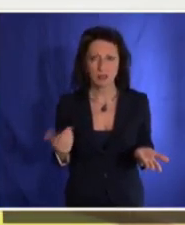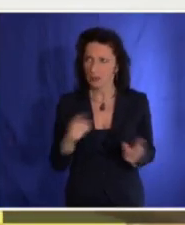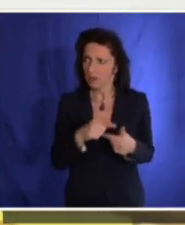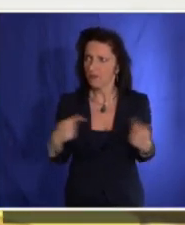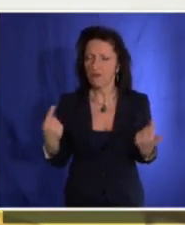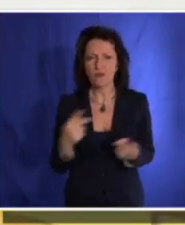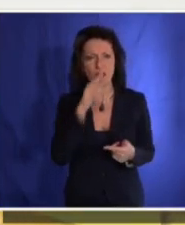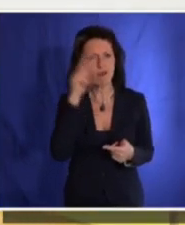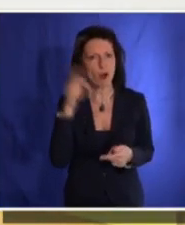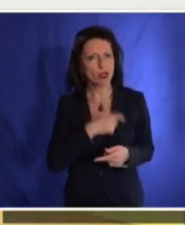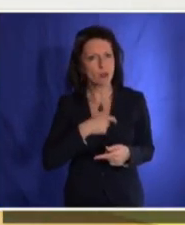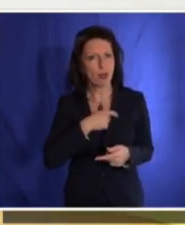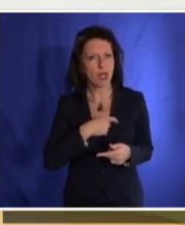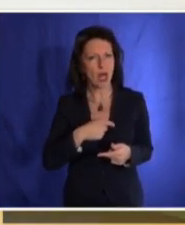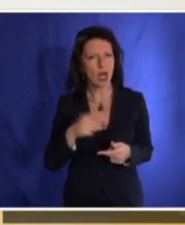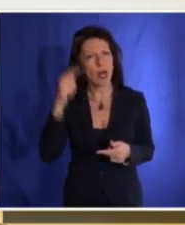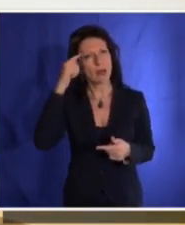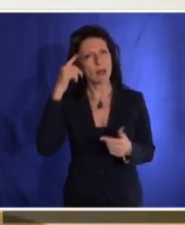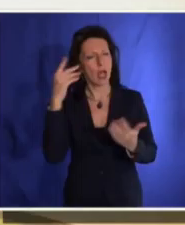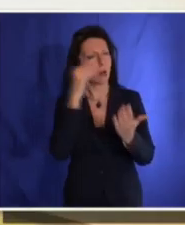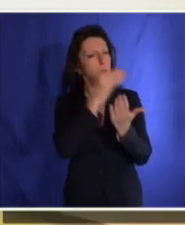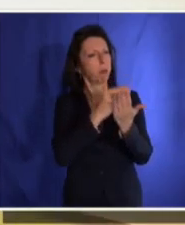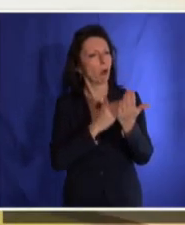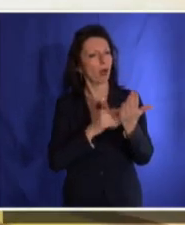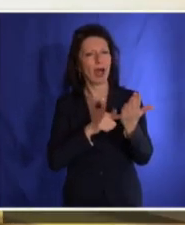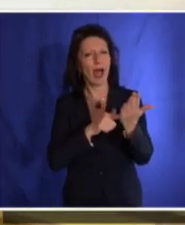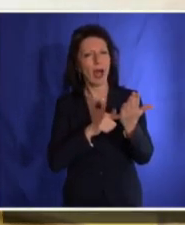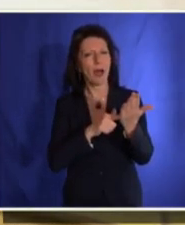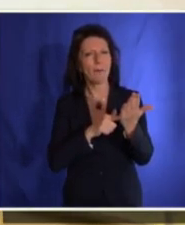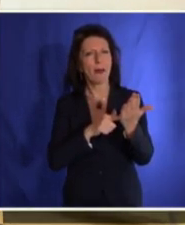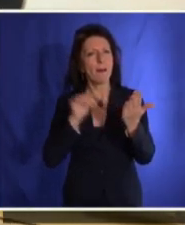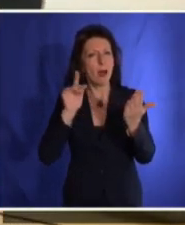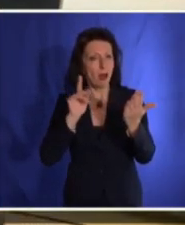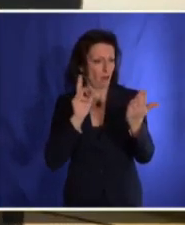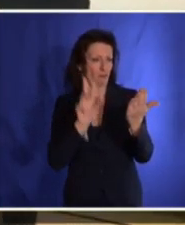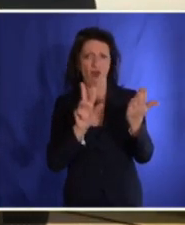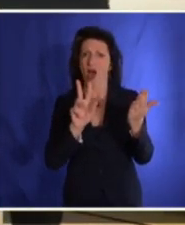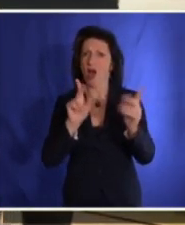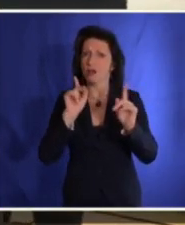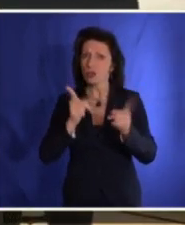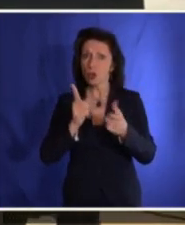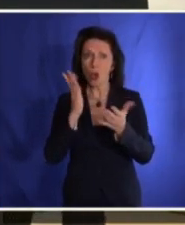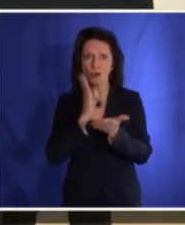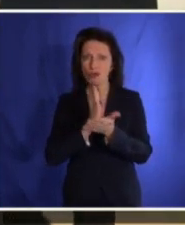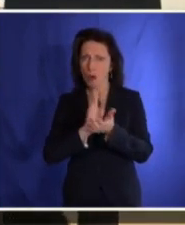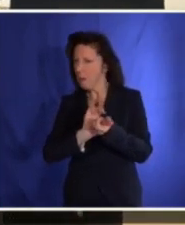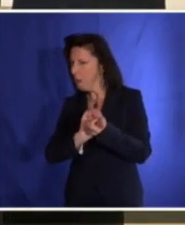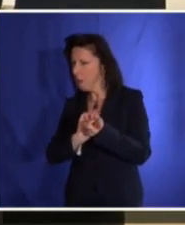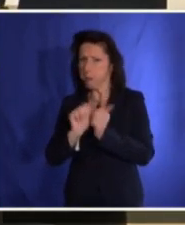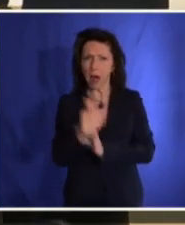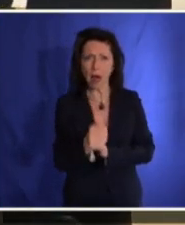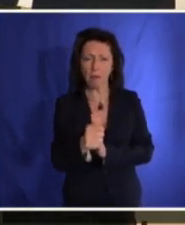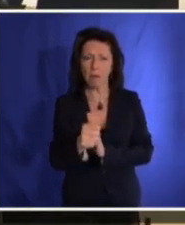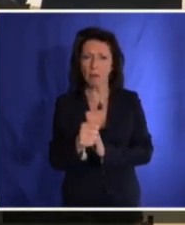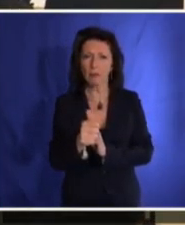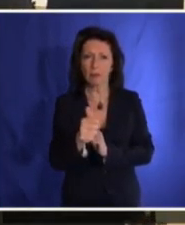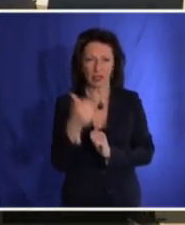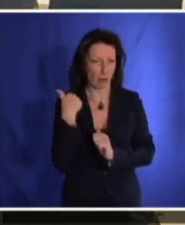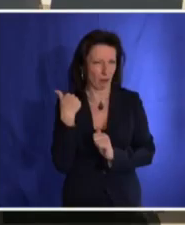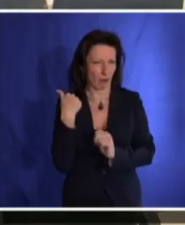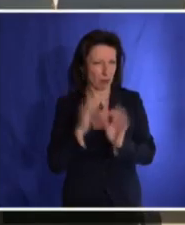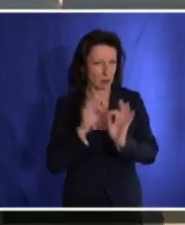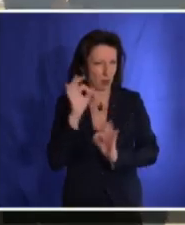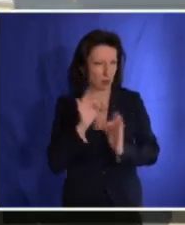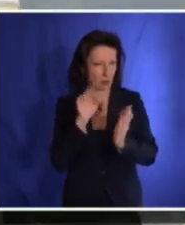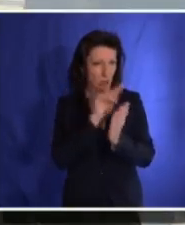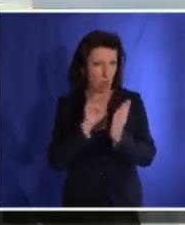wir als Programm haben, dann müsste eigentlich noch ein bisschen ein stärkerer Ruck nach vorne gehen. Naja, ich habe irgendwo eine Statistik gelesen,